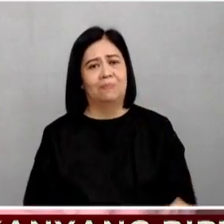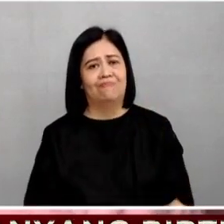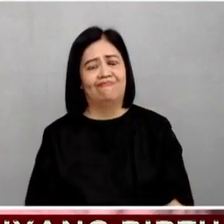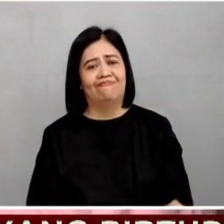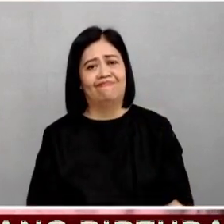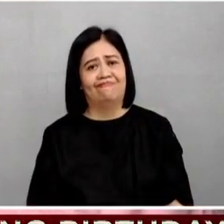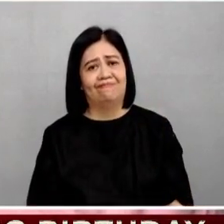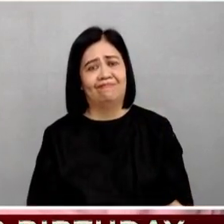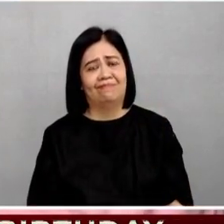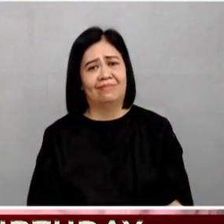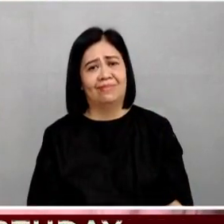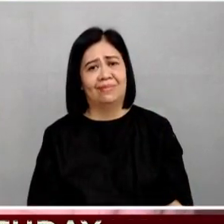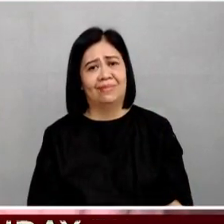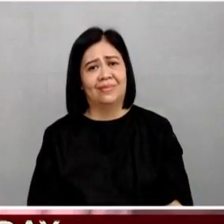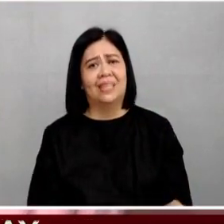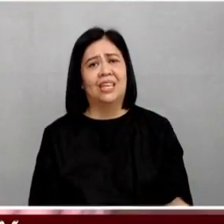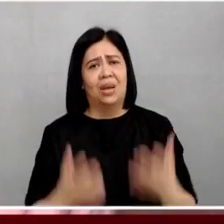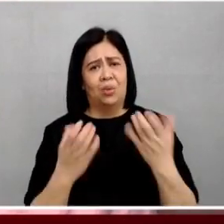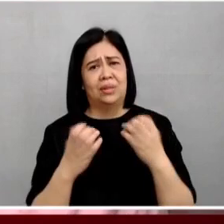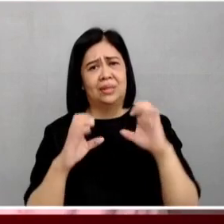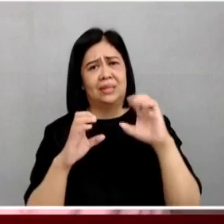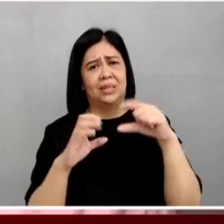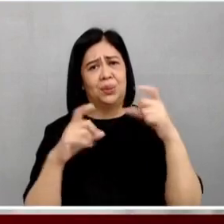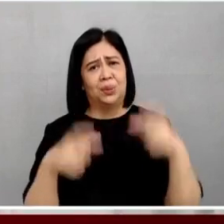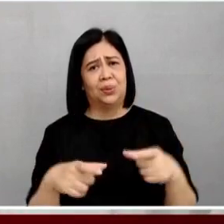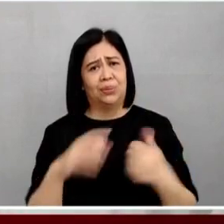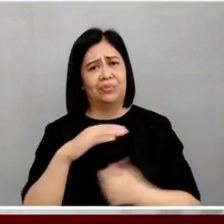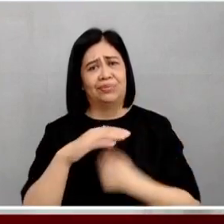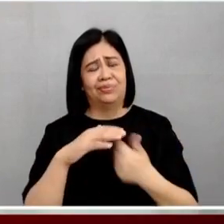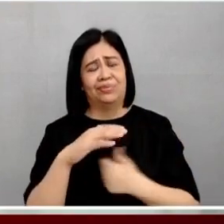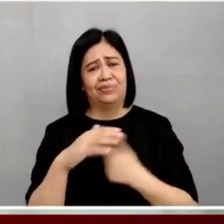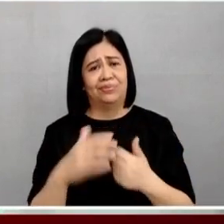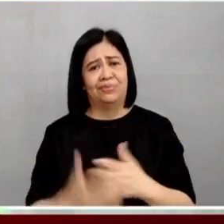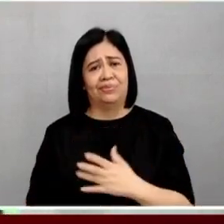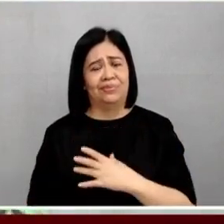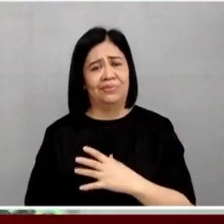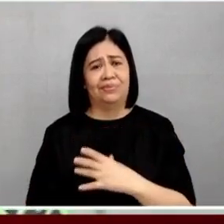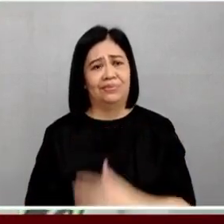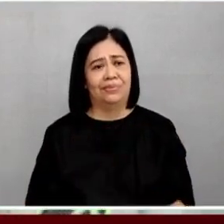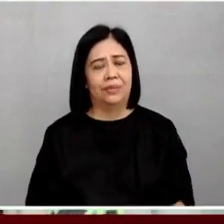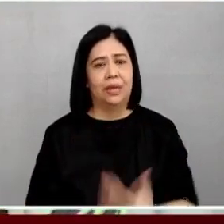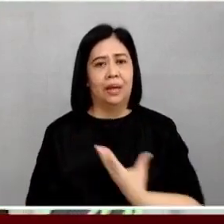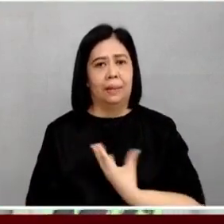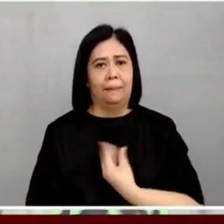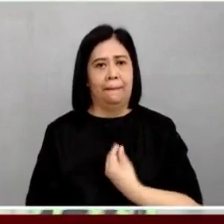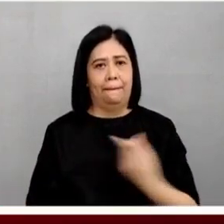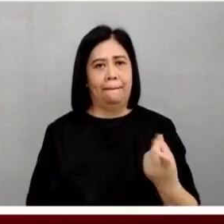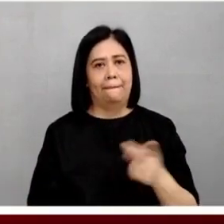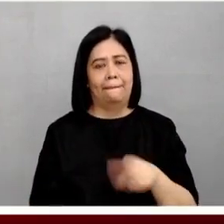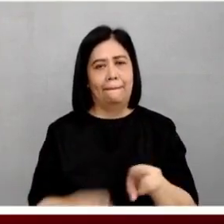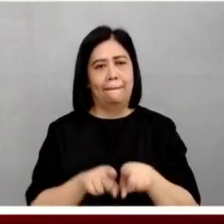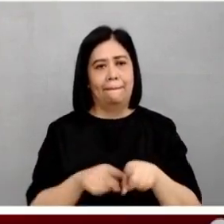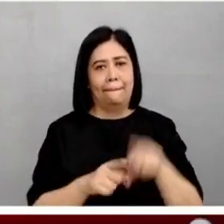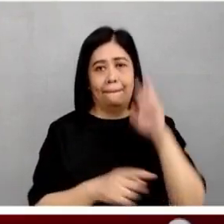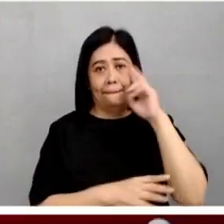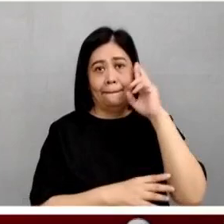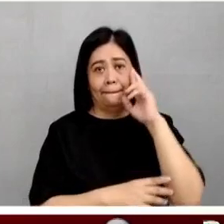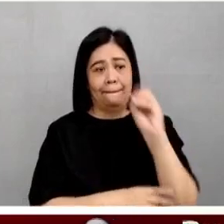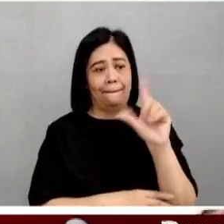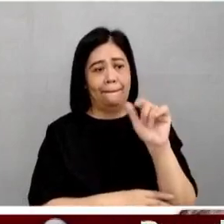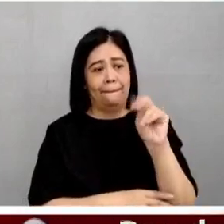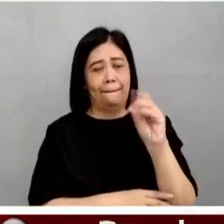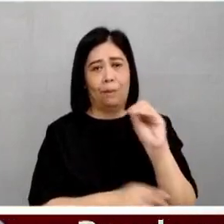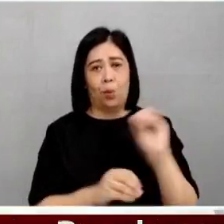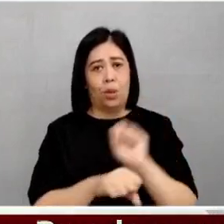Parang gusto ko na rin mag-ECQ kasi andito lang naman kami sa bahay. Kabado rin ang consumer na si Rolando dahil wala siyang income ngayon